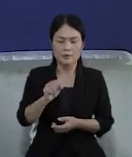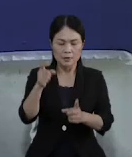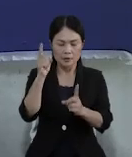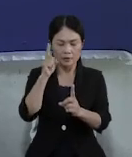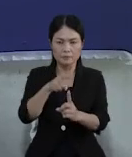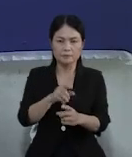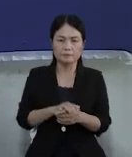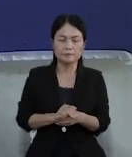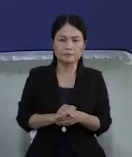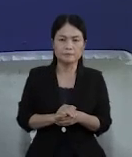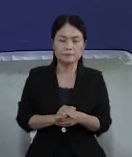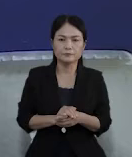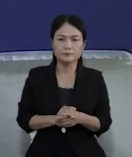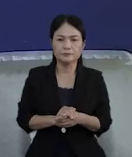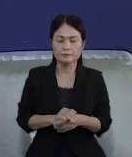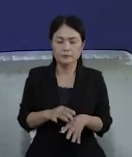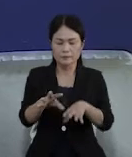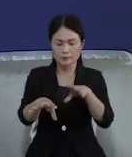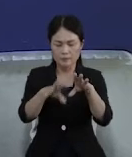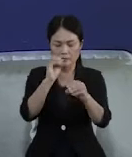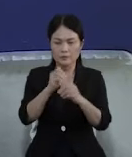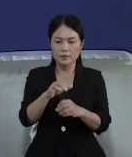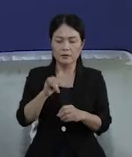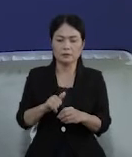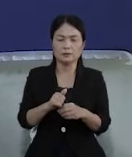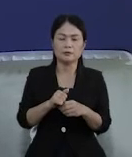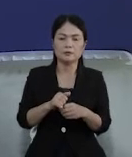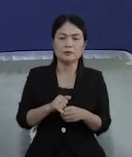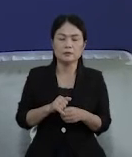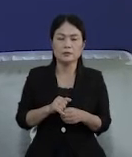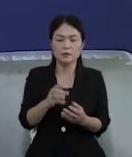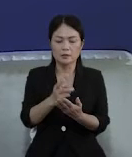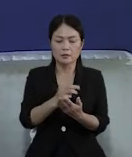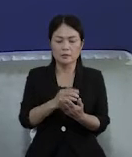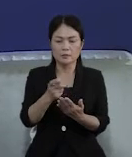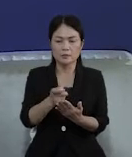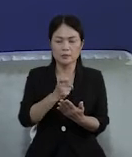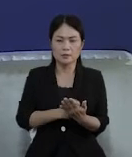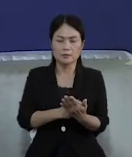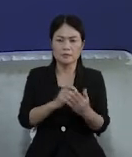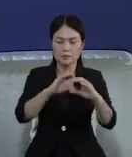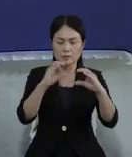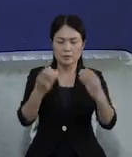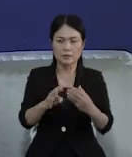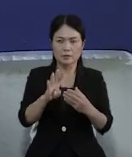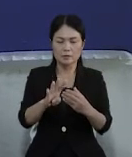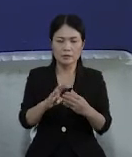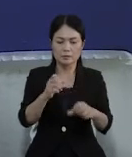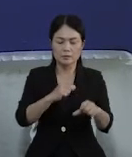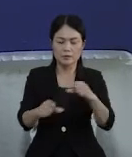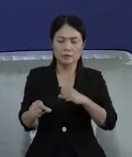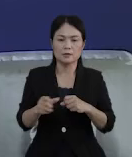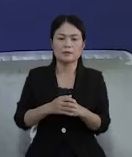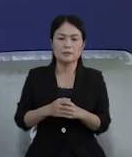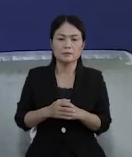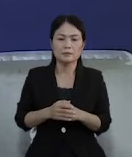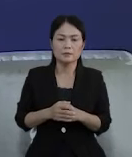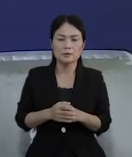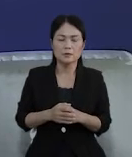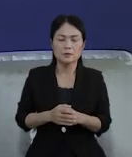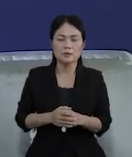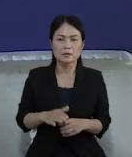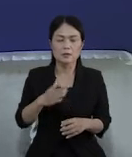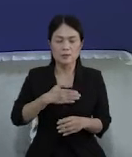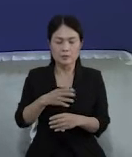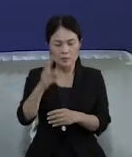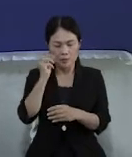bây sạc xa nâu mục chìa gần đất chìa thân ạ tiết 4 bắn tỏ. Chẳng nè cổ